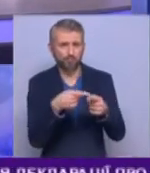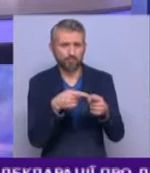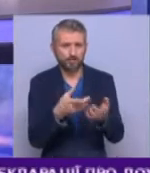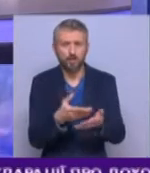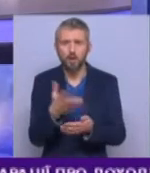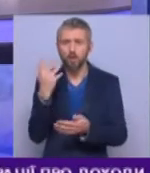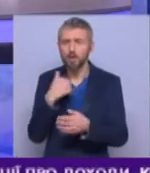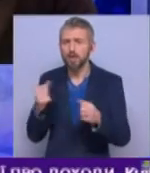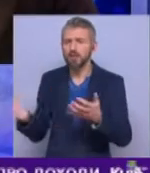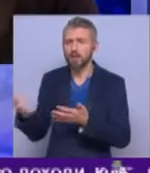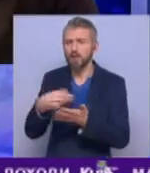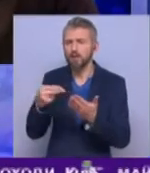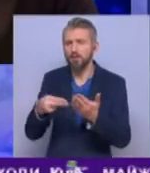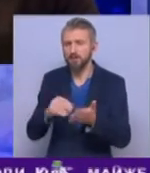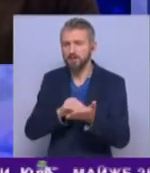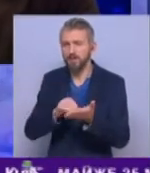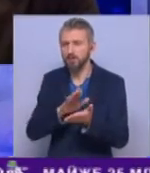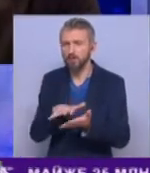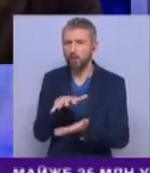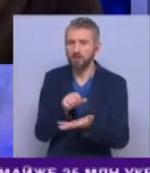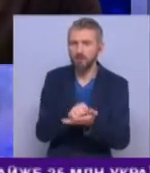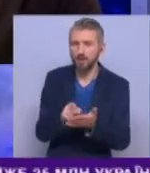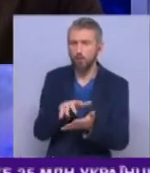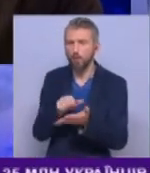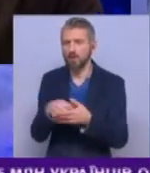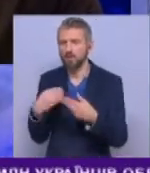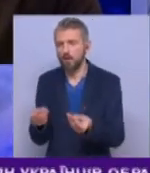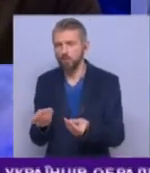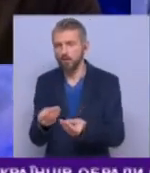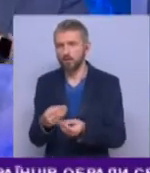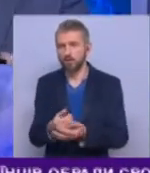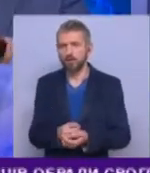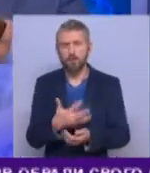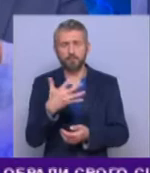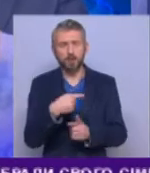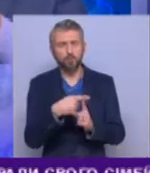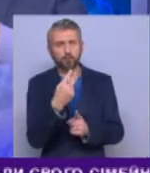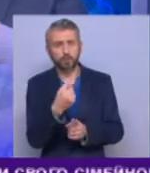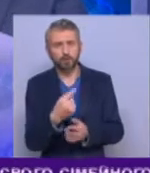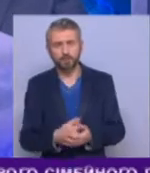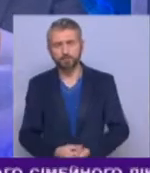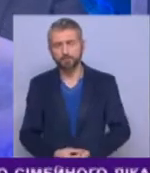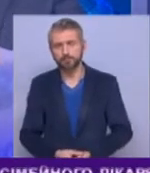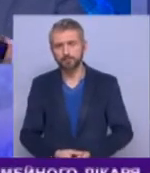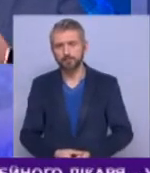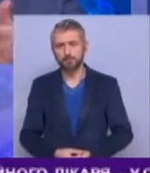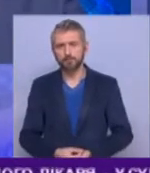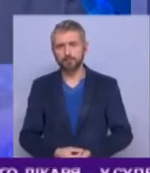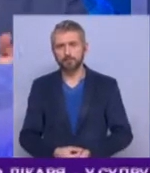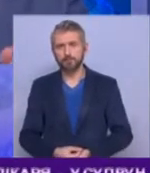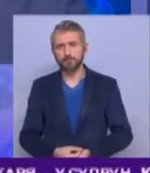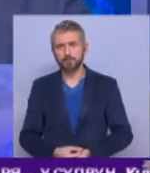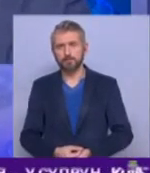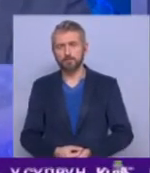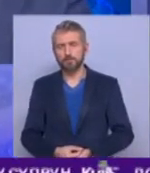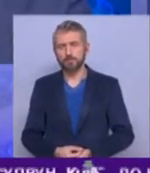Коли збираються підписи, не написано орендар або орендатор. 50+1, але якщо пан Валерій говорить, що там трошки більше 30%, то